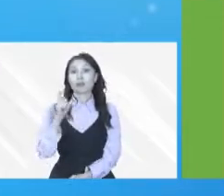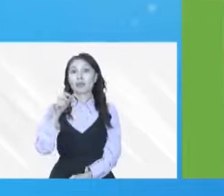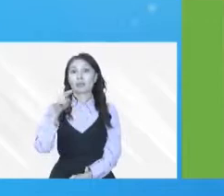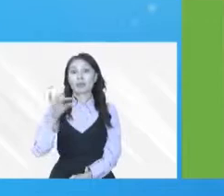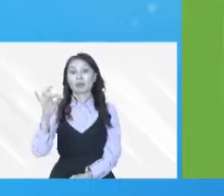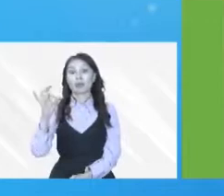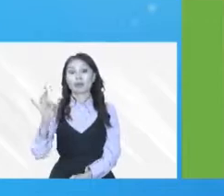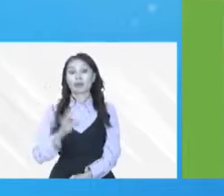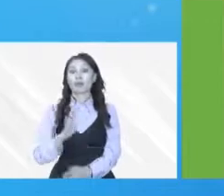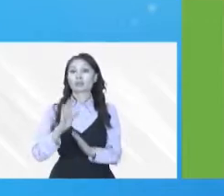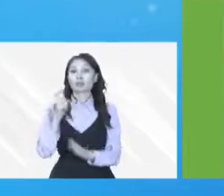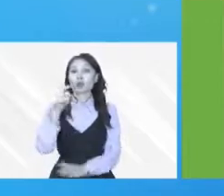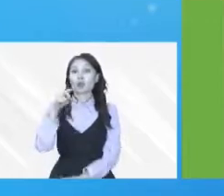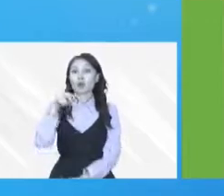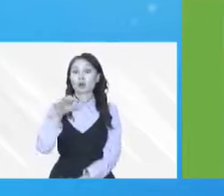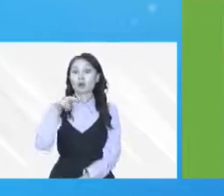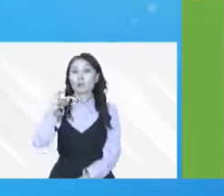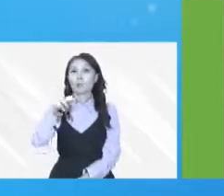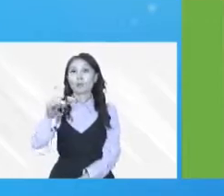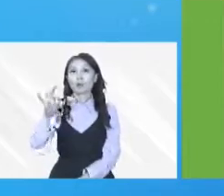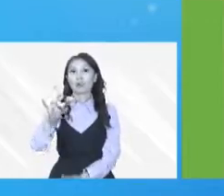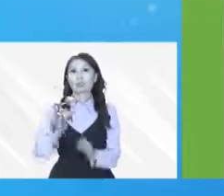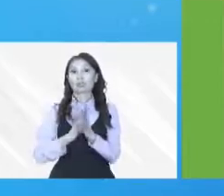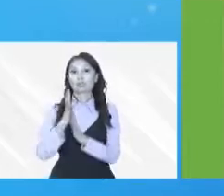ЭПР, а также хлоропластам растительных клеток.